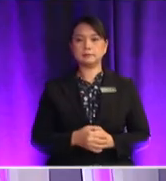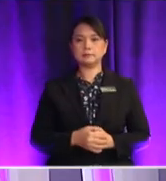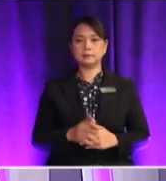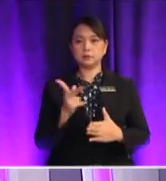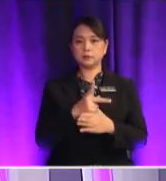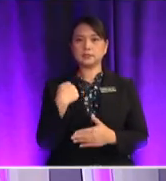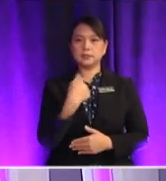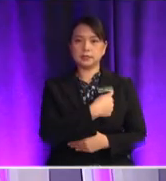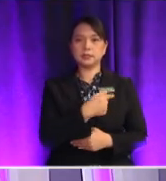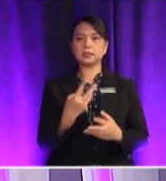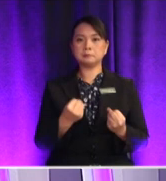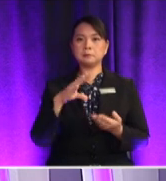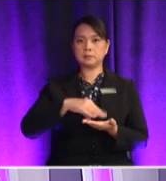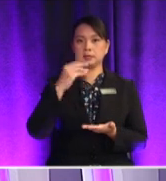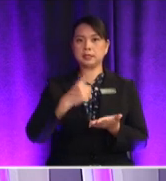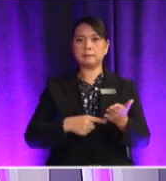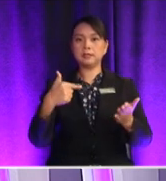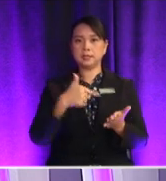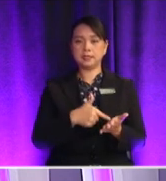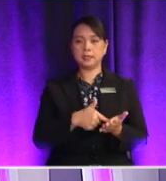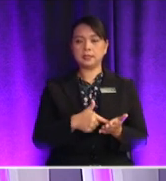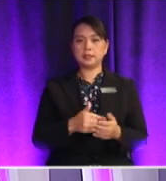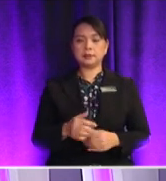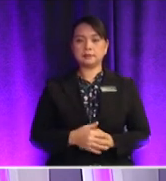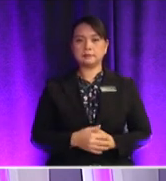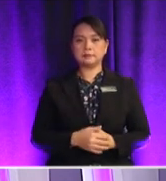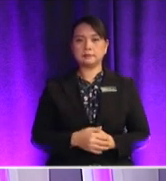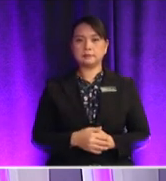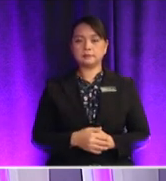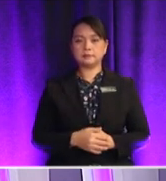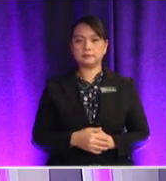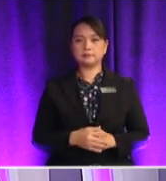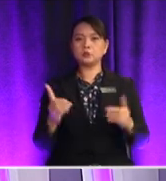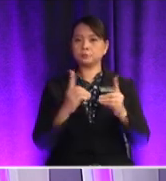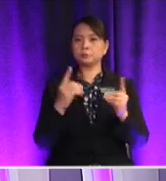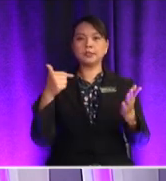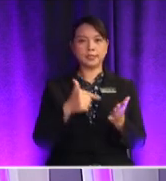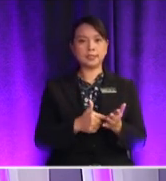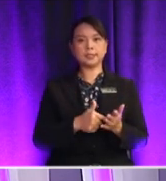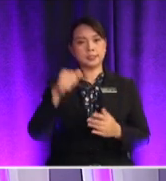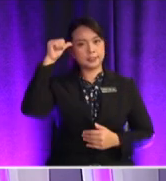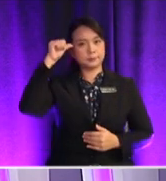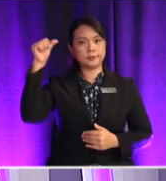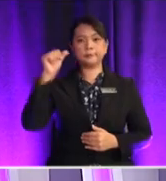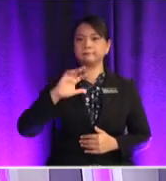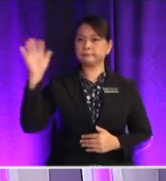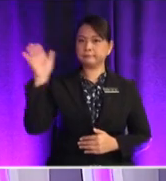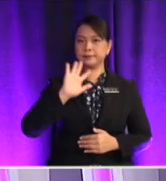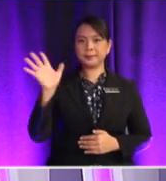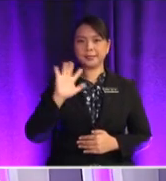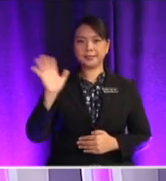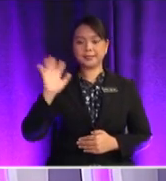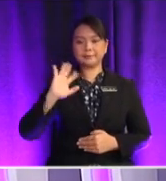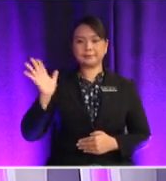nak belajar apa lagi nanti di segmen seterusnya. Saya Akbar Nazri. Jumpa lagi. Assalamualaikum. Bye-bye.